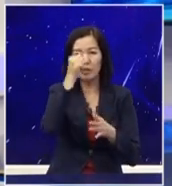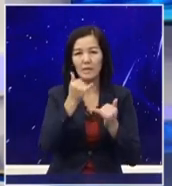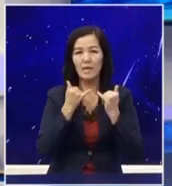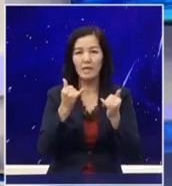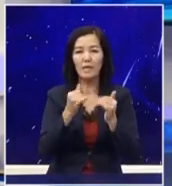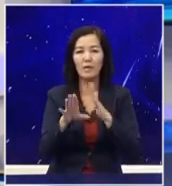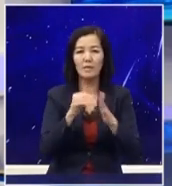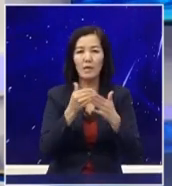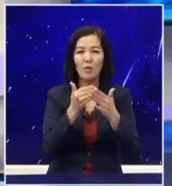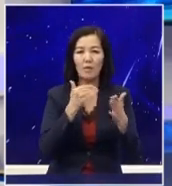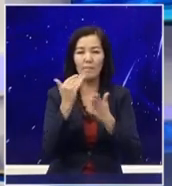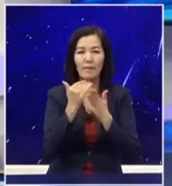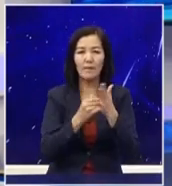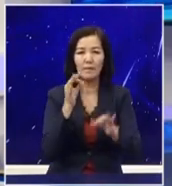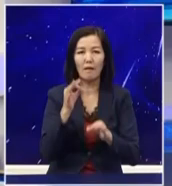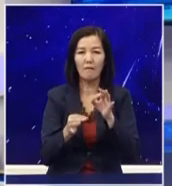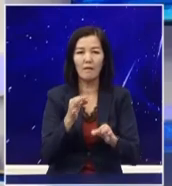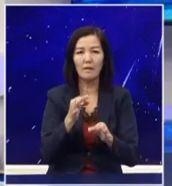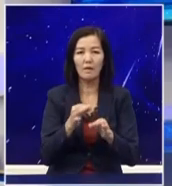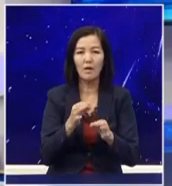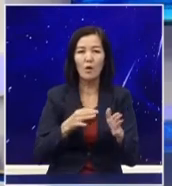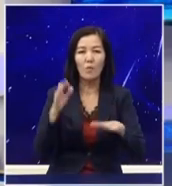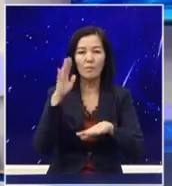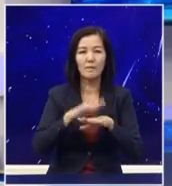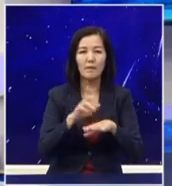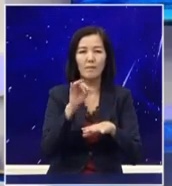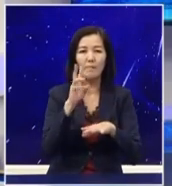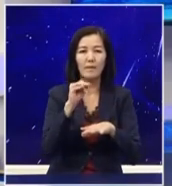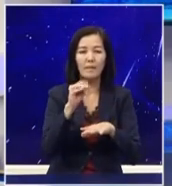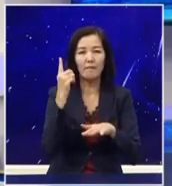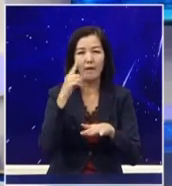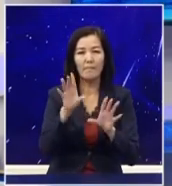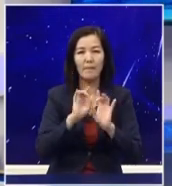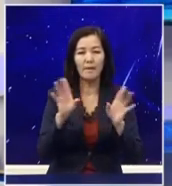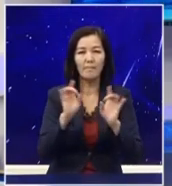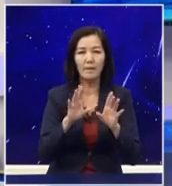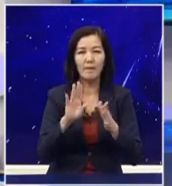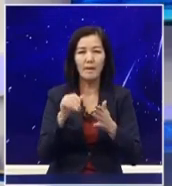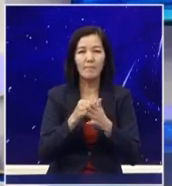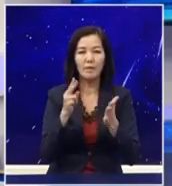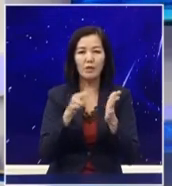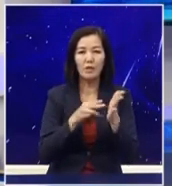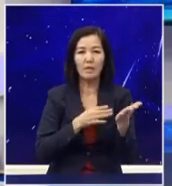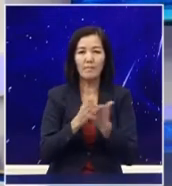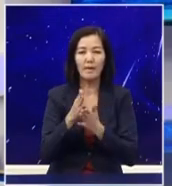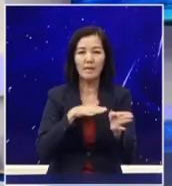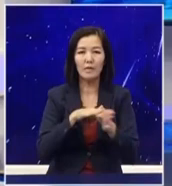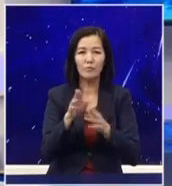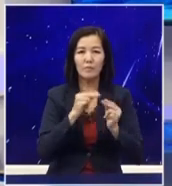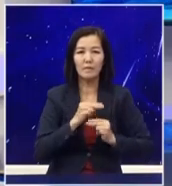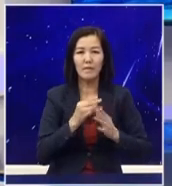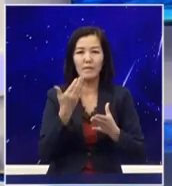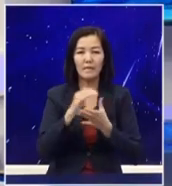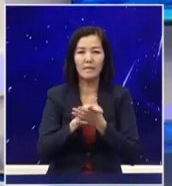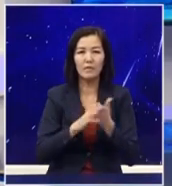арналған сайлау алды бағдарламасын талқылады. Бұл тұрғыда облыс әкімі Амандық Баталов ақпар беріп, басты 7 бағытта атқарылар